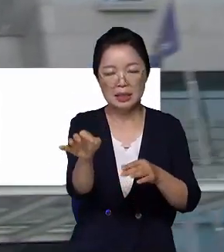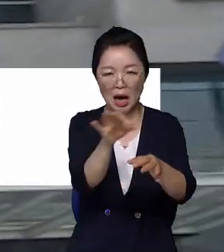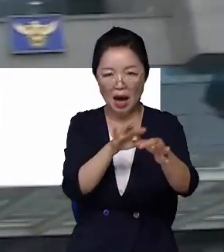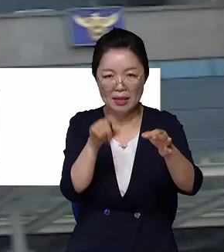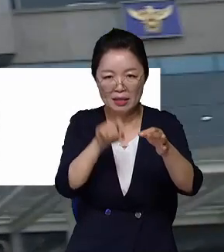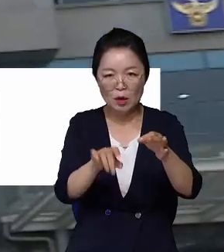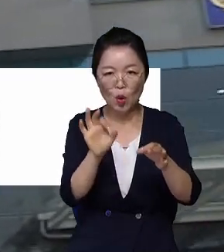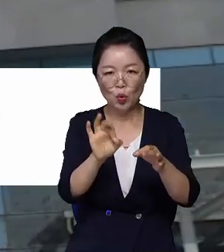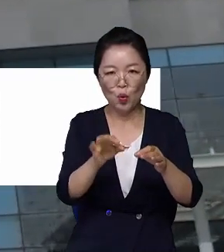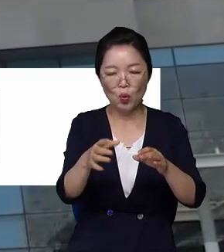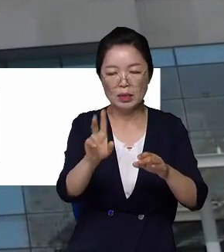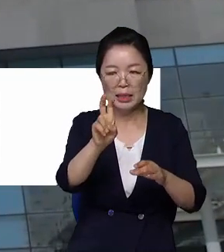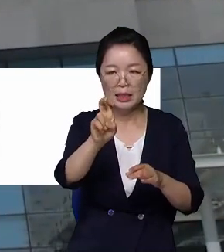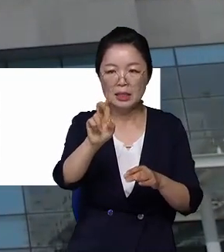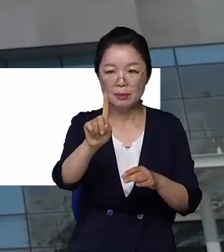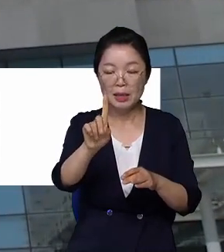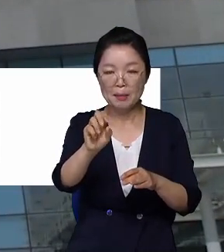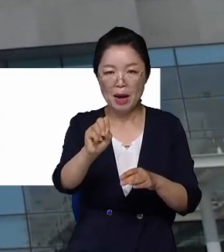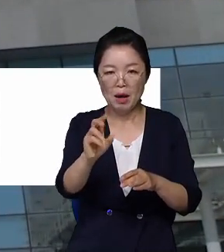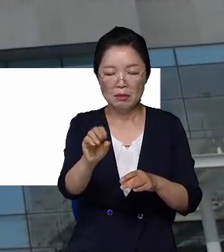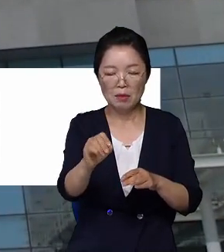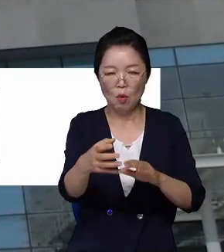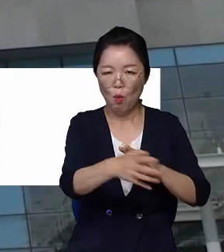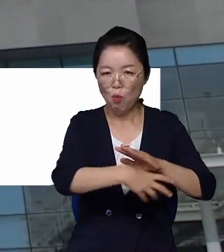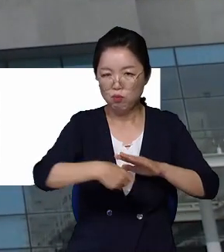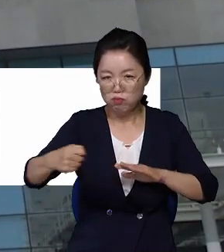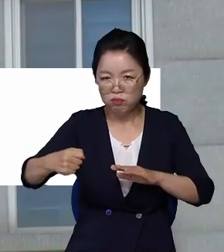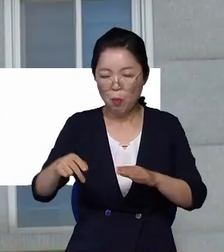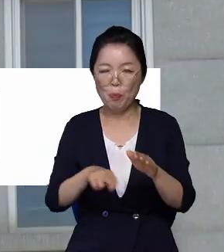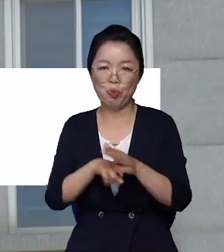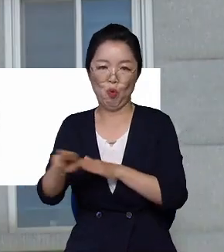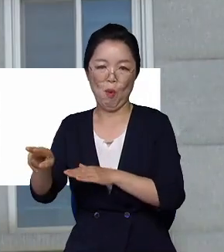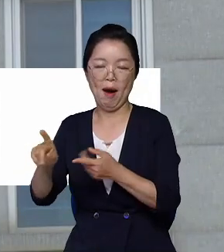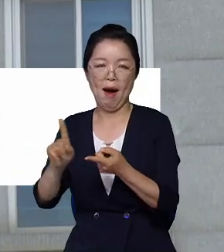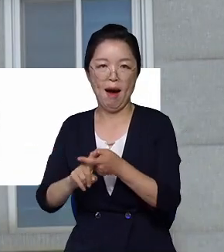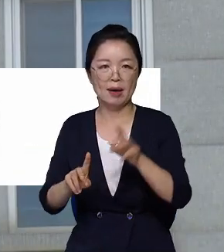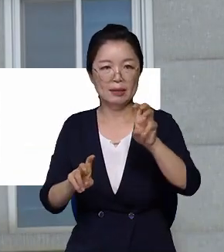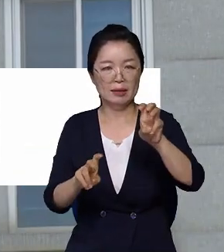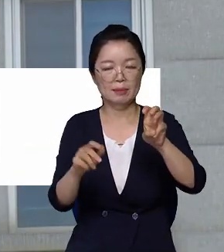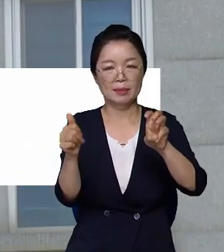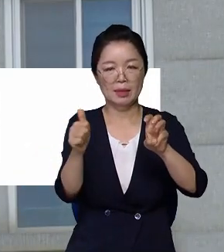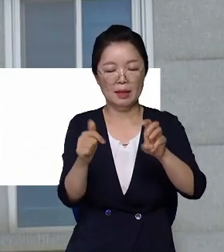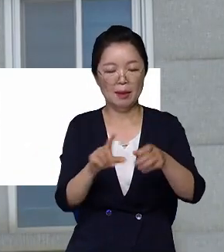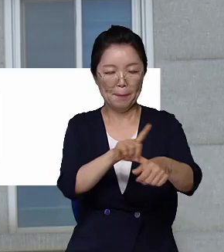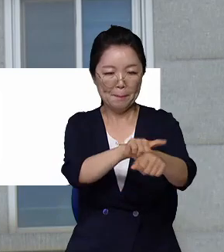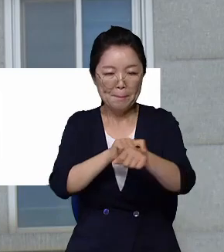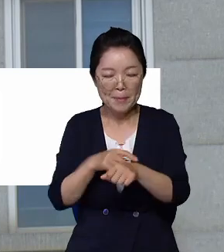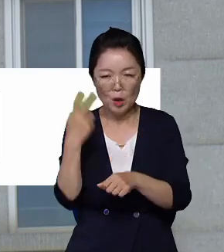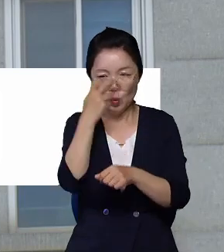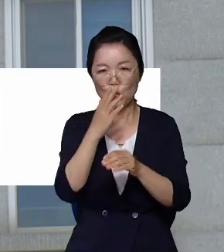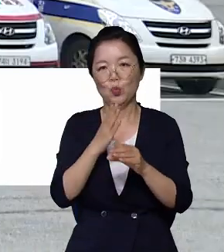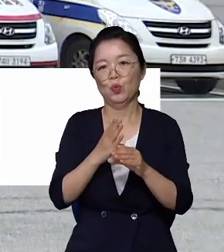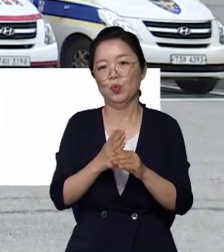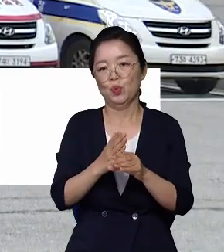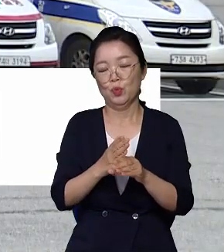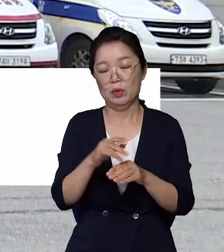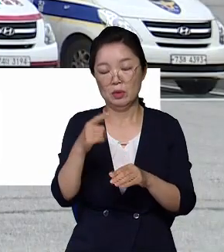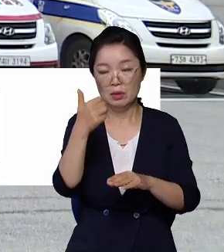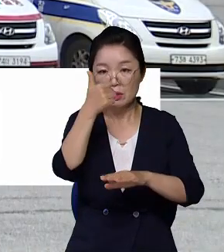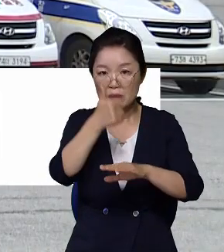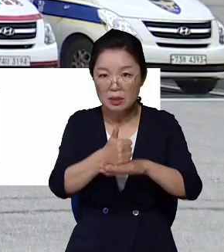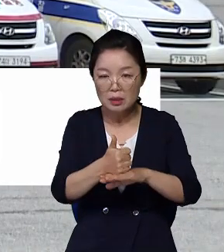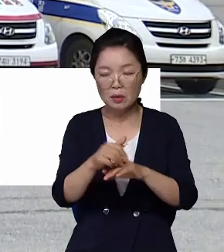편의점 금고에서 21만 5천 원을 훔쳐 달아난 혐의로 34살 A씨를 붙잡아 조사하고 있습니다. 경찰 조사